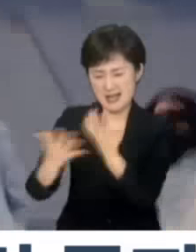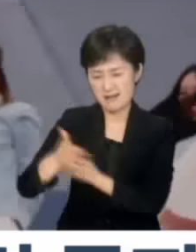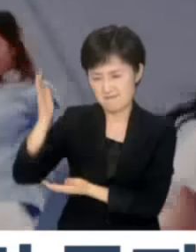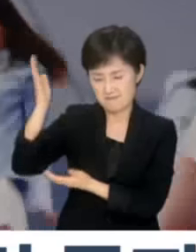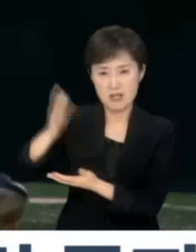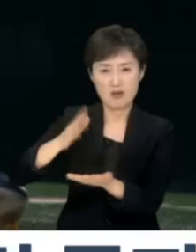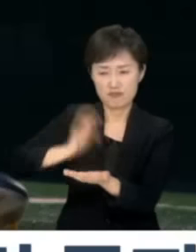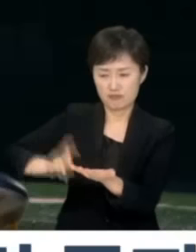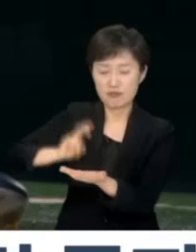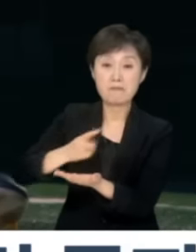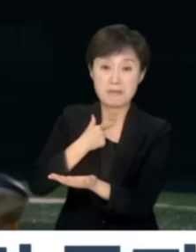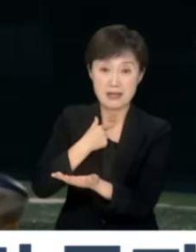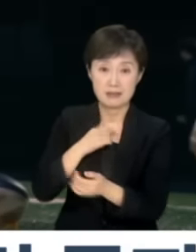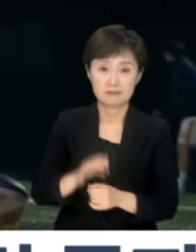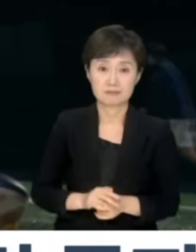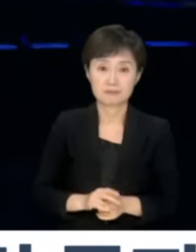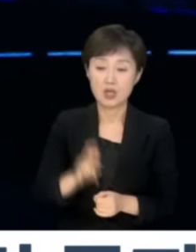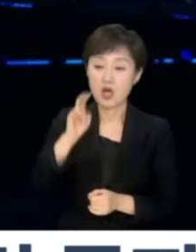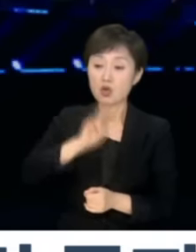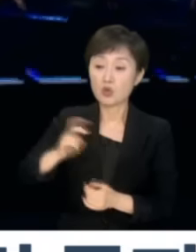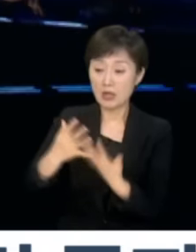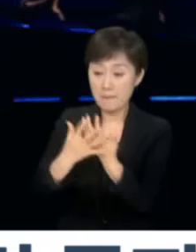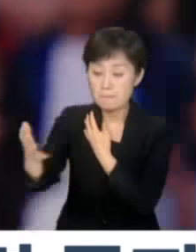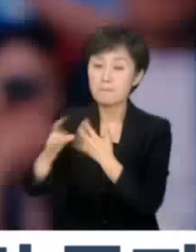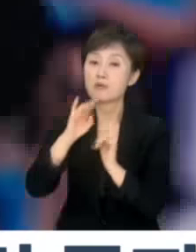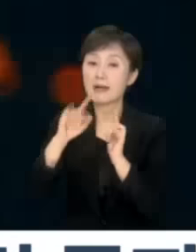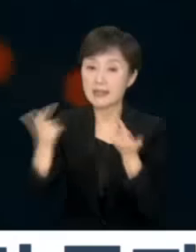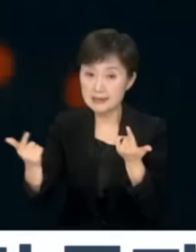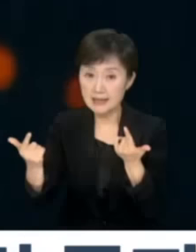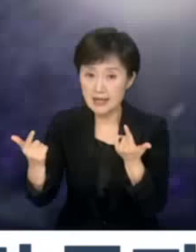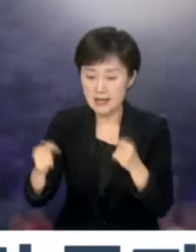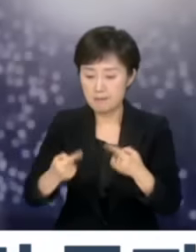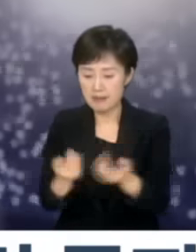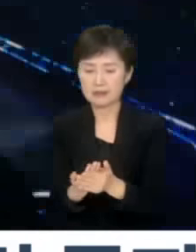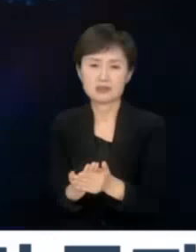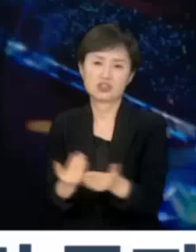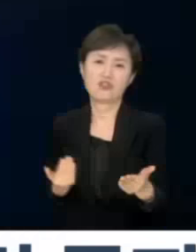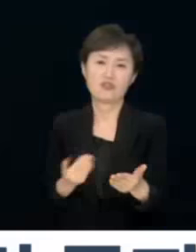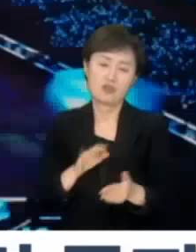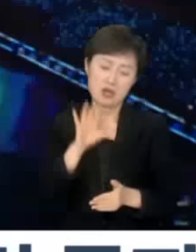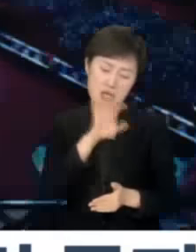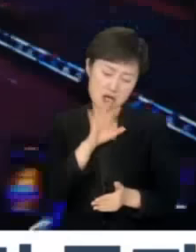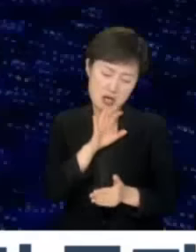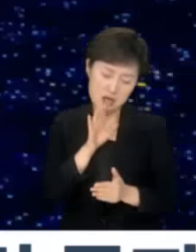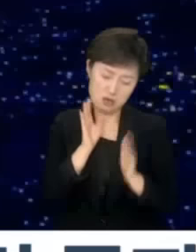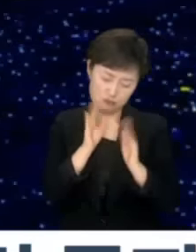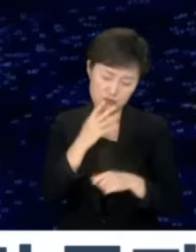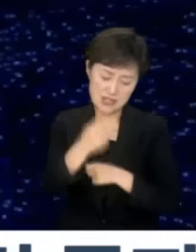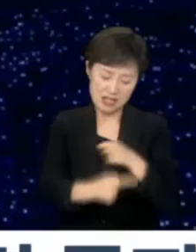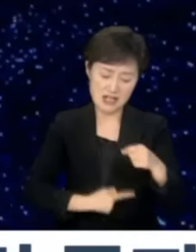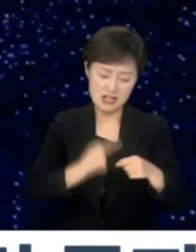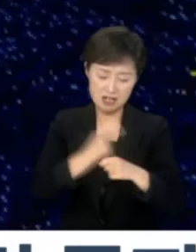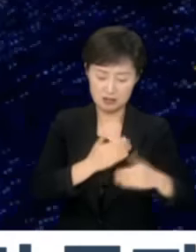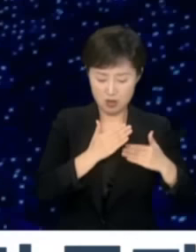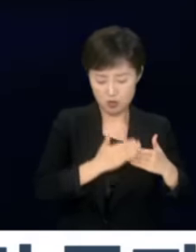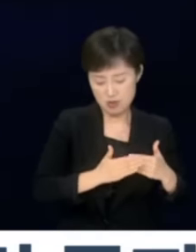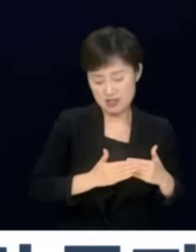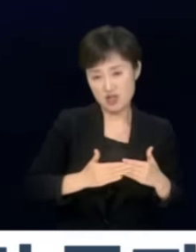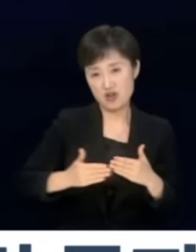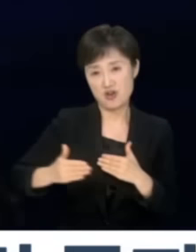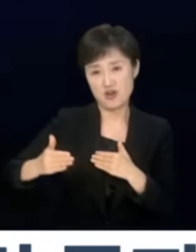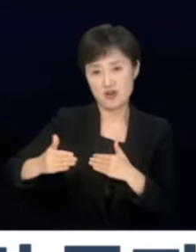생생하게 담아냈는데요. 공연 실황뿐만 아니라 스타디움 입성을 위해 1년여간 노력해온 임영웅 씨와